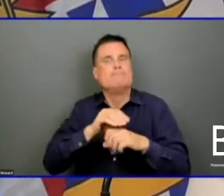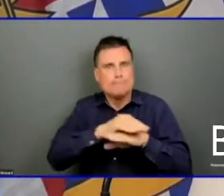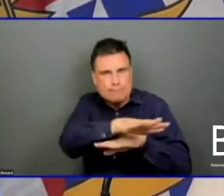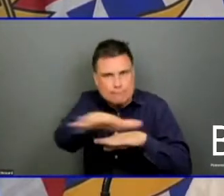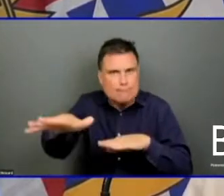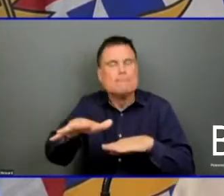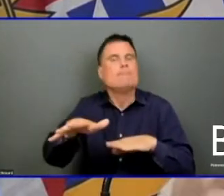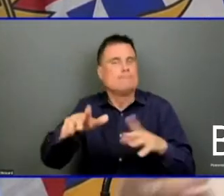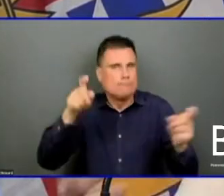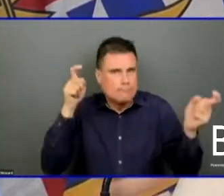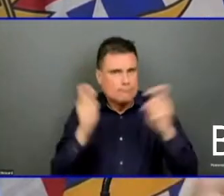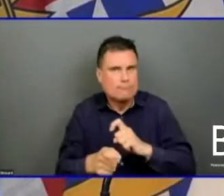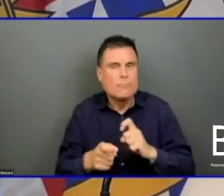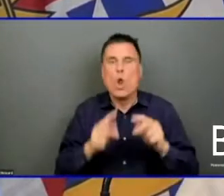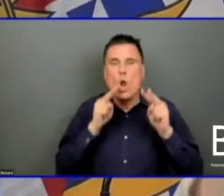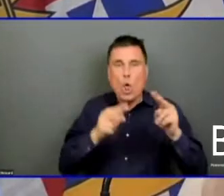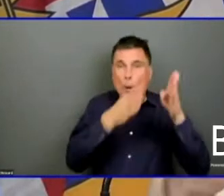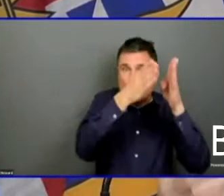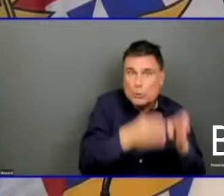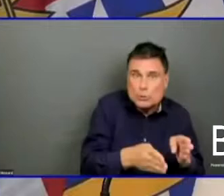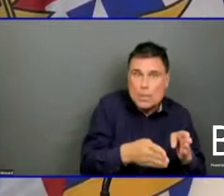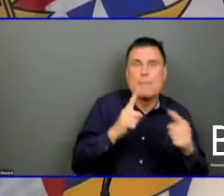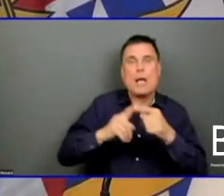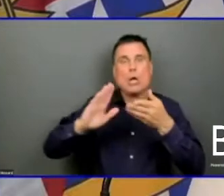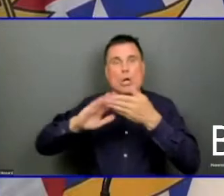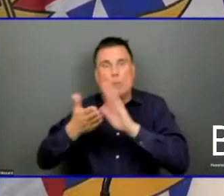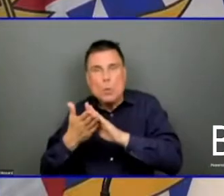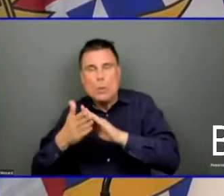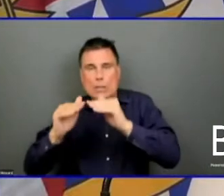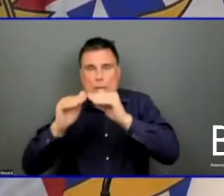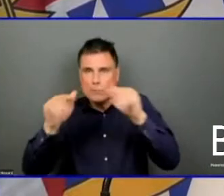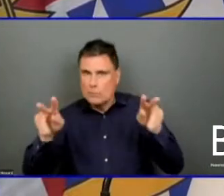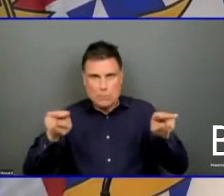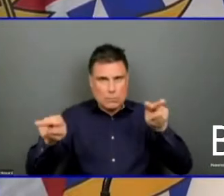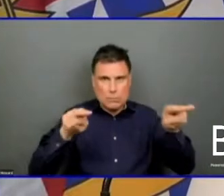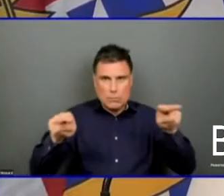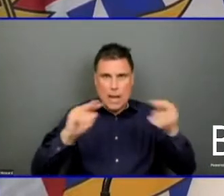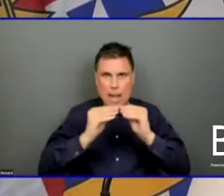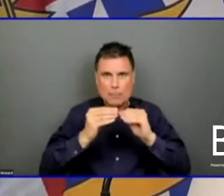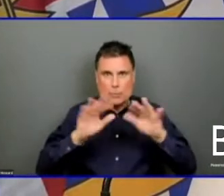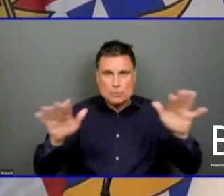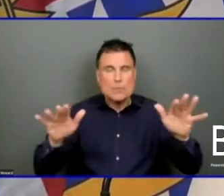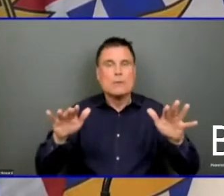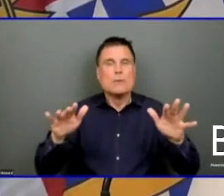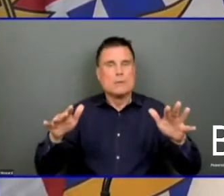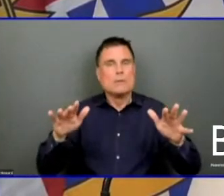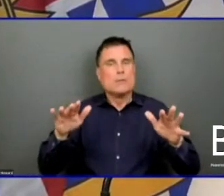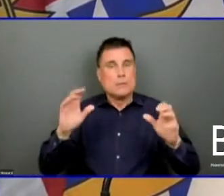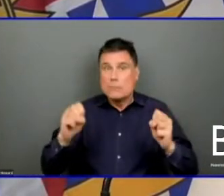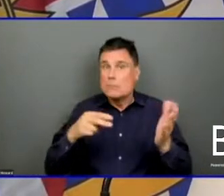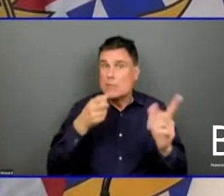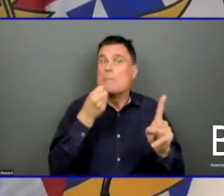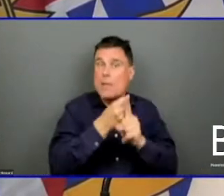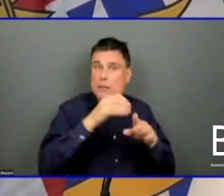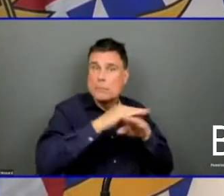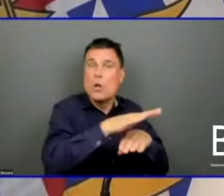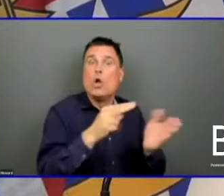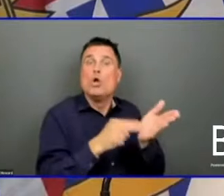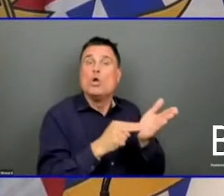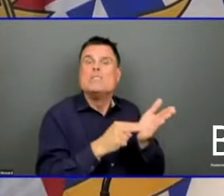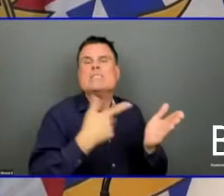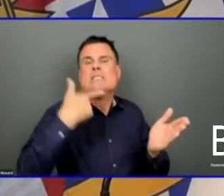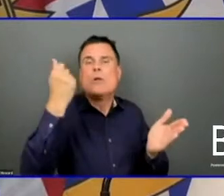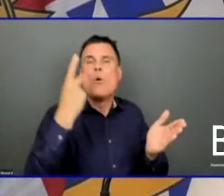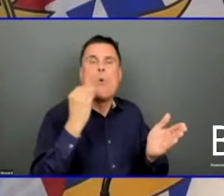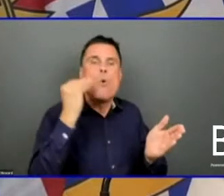it affects facilities 因为在疫苗刚出当初的时候在1-2月份的时候好像有些长期护